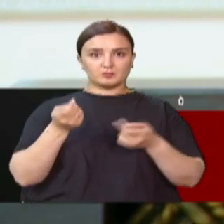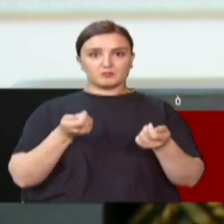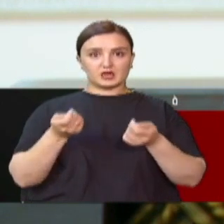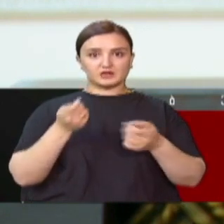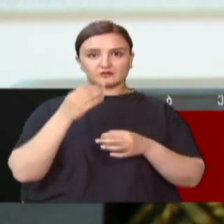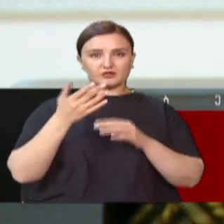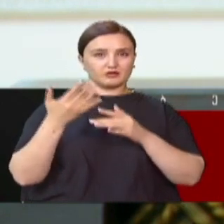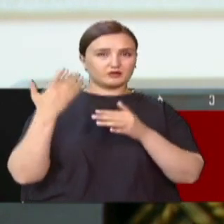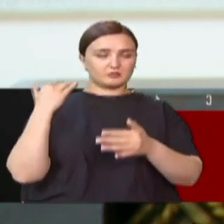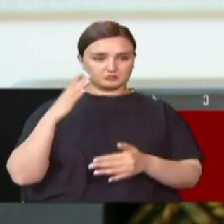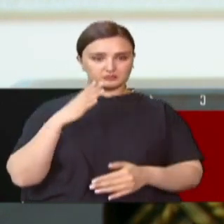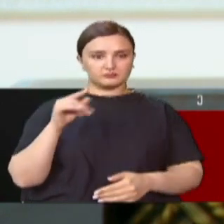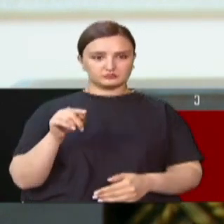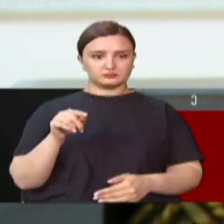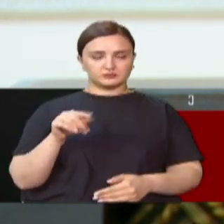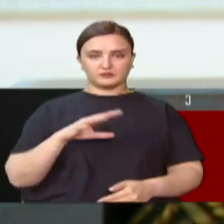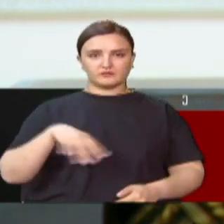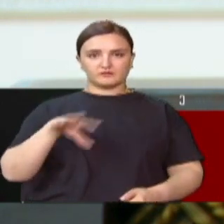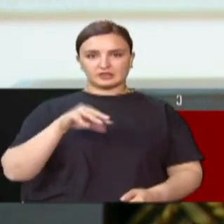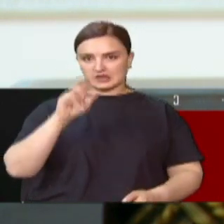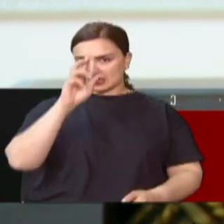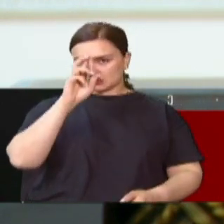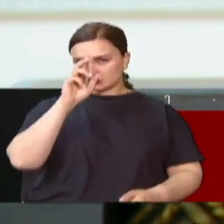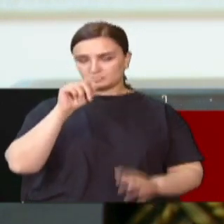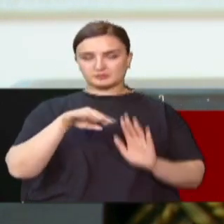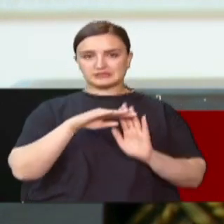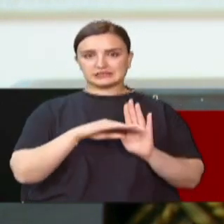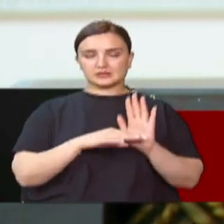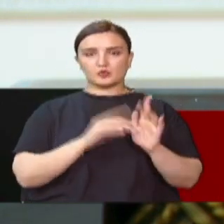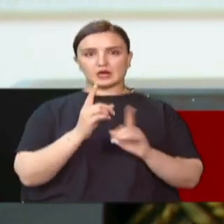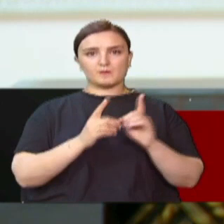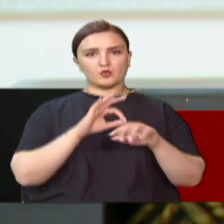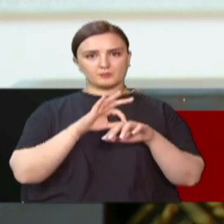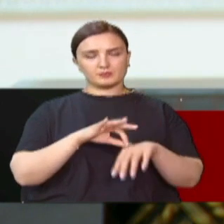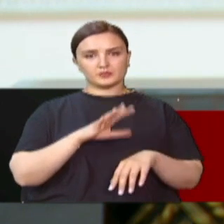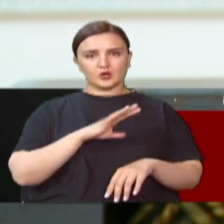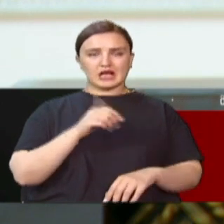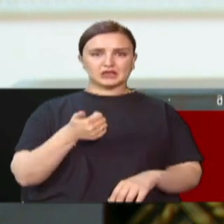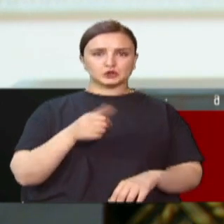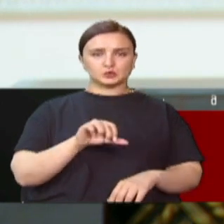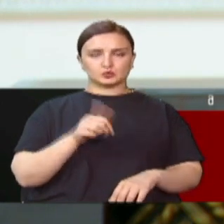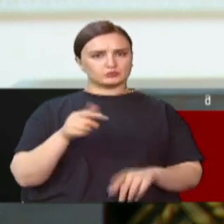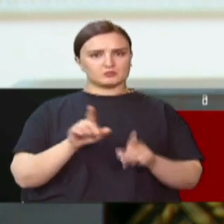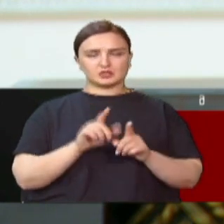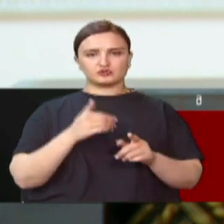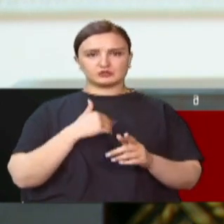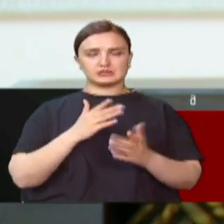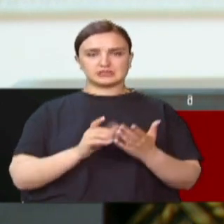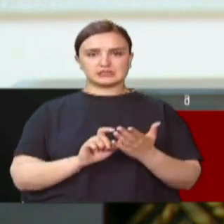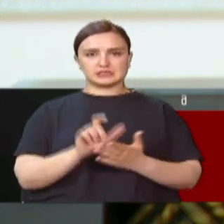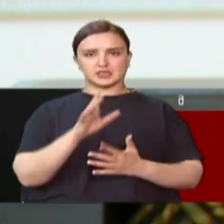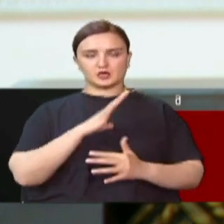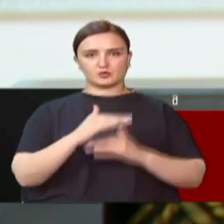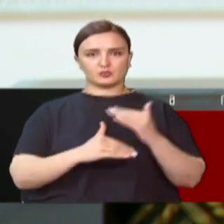უნდა მეტნაკლებად ყველა ხელისუფლება სისტემურ რეფორმებს ახორციელებდა. ავა თუ კარგად ჩვენ მივდიოდით ამ გზაზე,